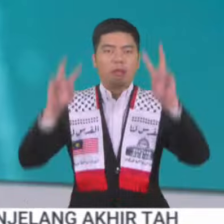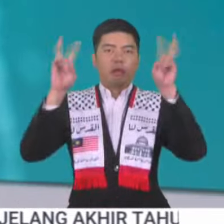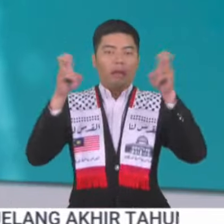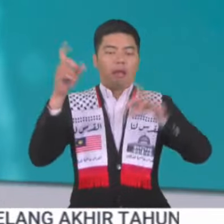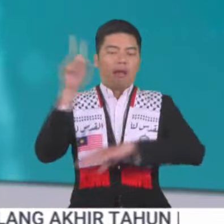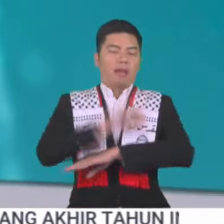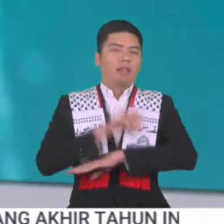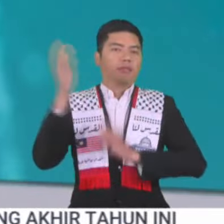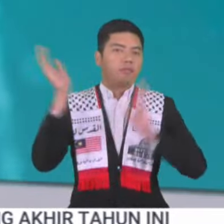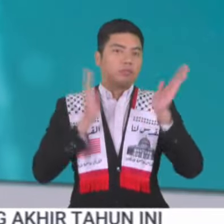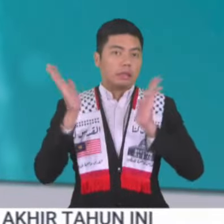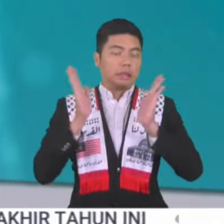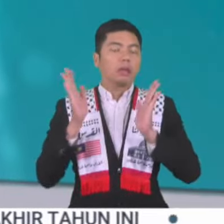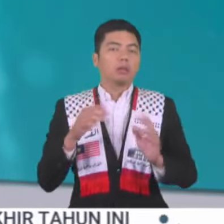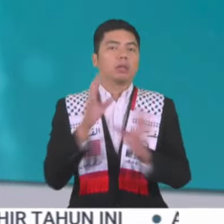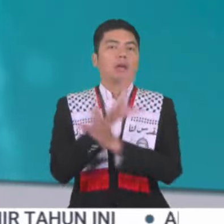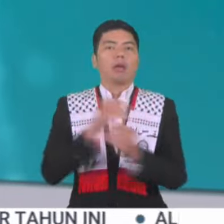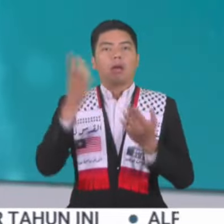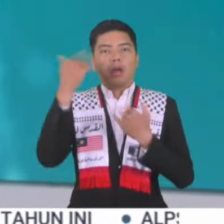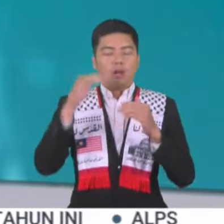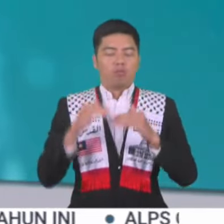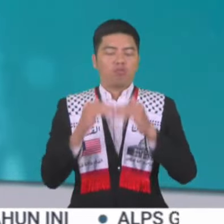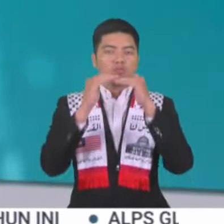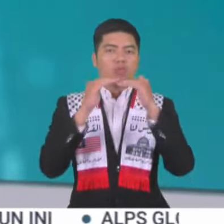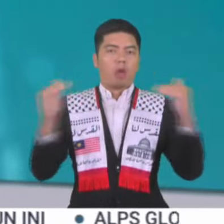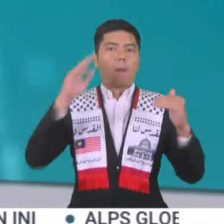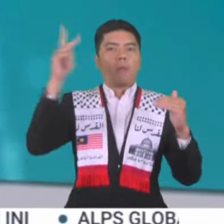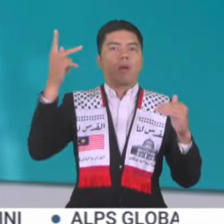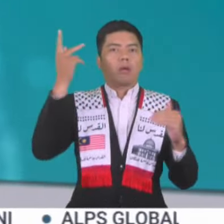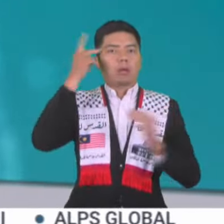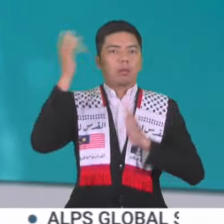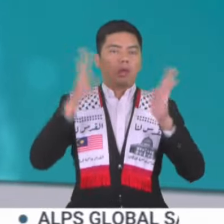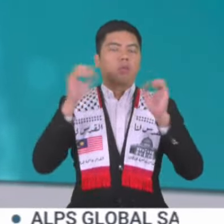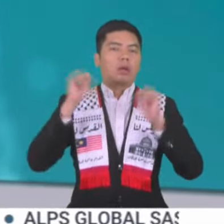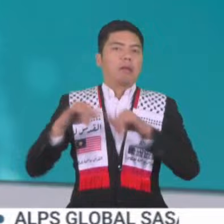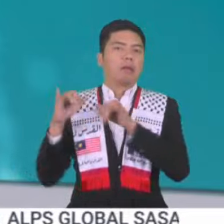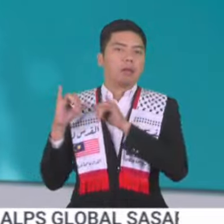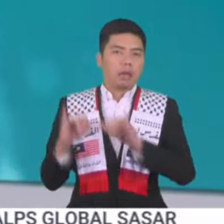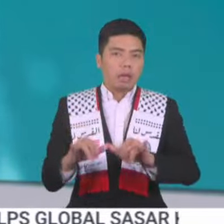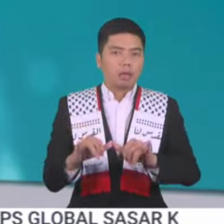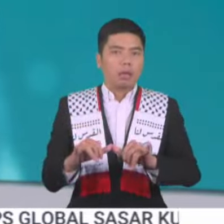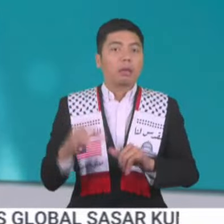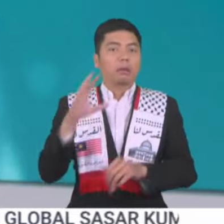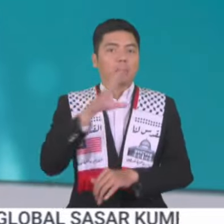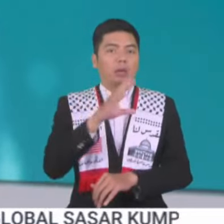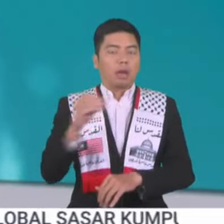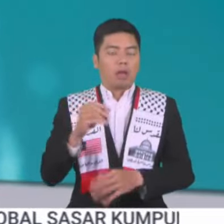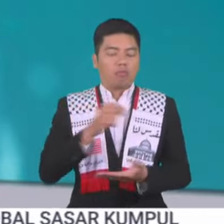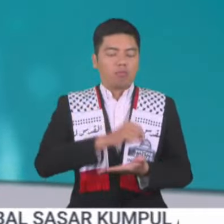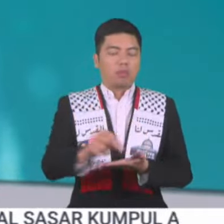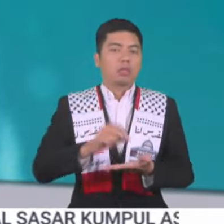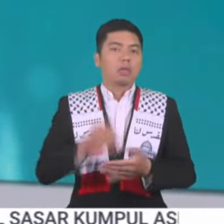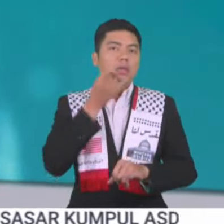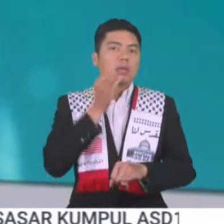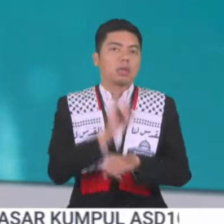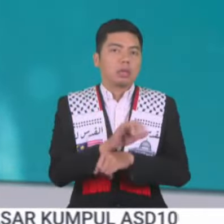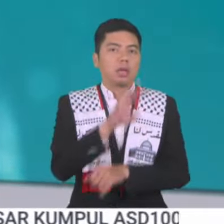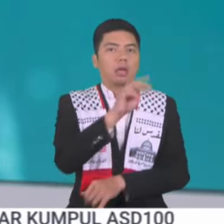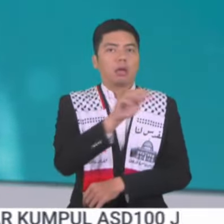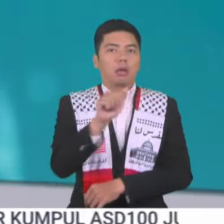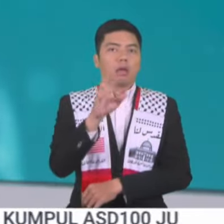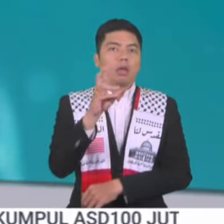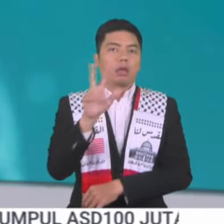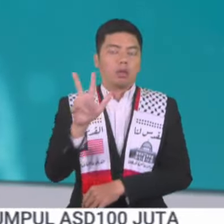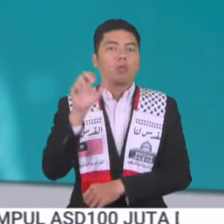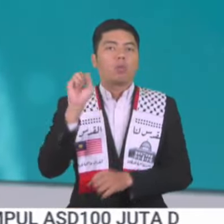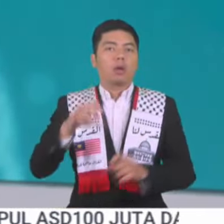Sempena Hari Malaysia, Sarawak berharap kestabilan politik negara terus dikekalkan. Selain yakin tuntutan Perjanjian Malaysia 1993